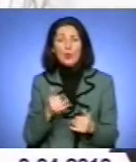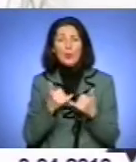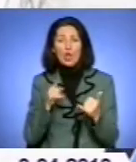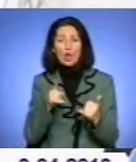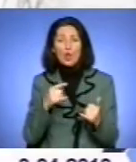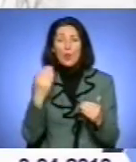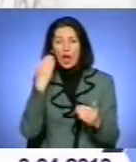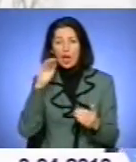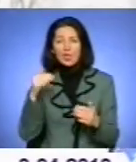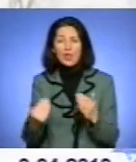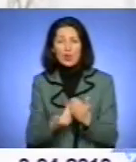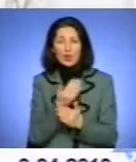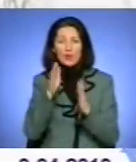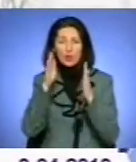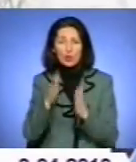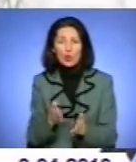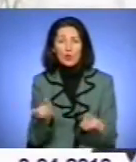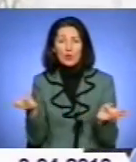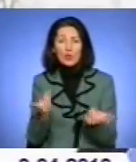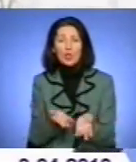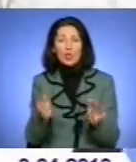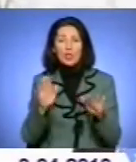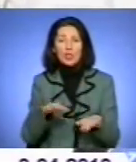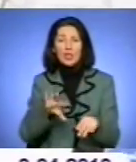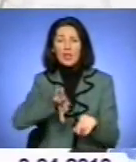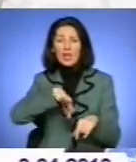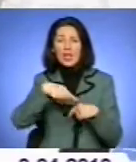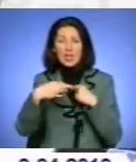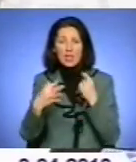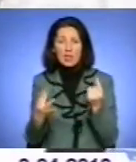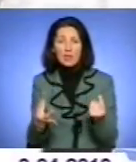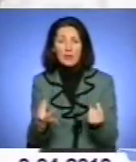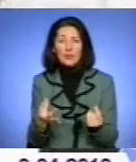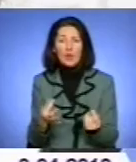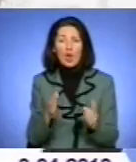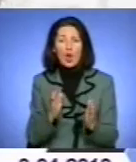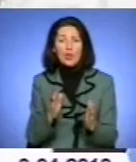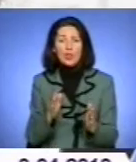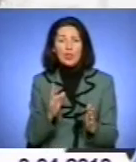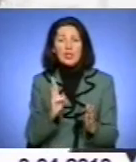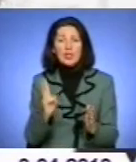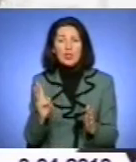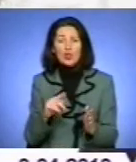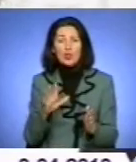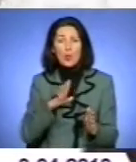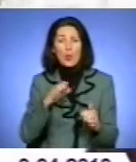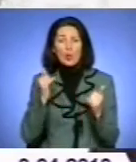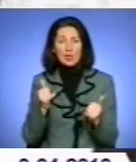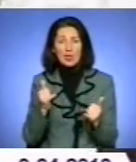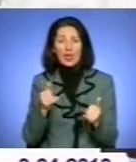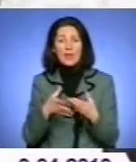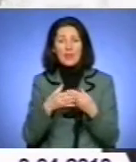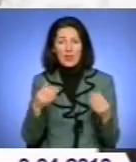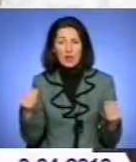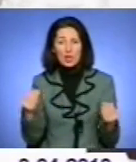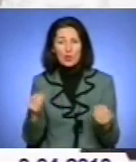відновився сам стовбур, необхідно залишати гілки. Хоча б якісь, щоб було от зараз старт на весну, щоб була